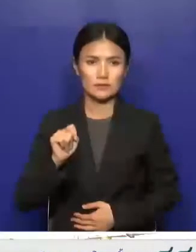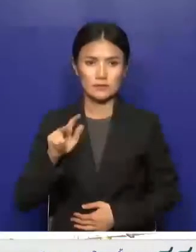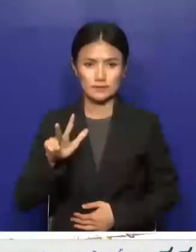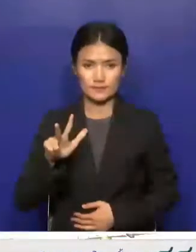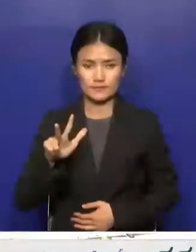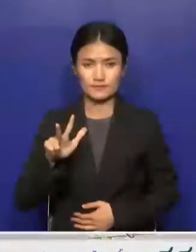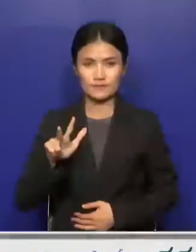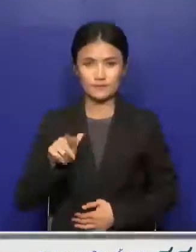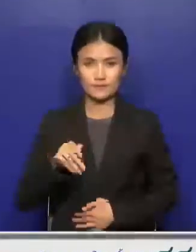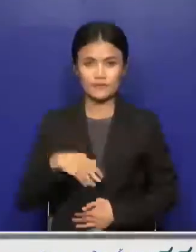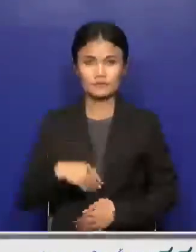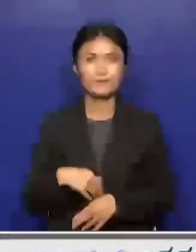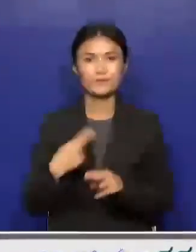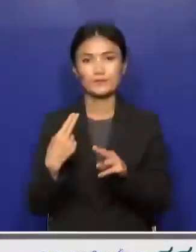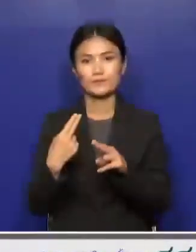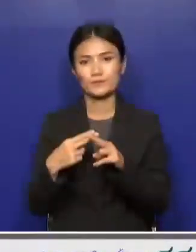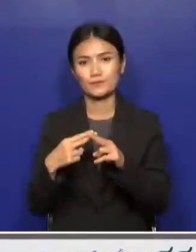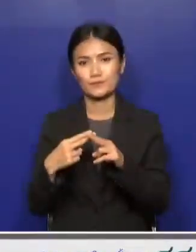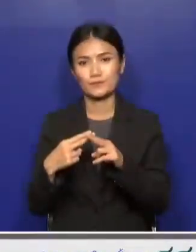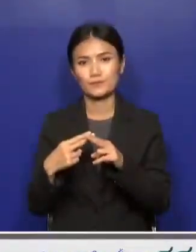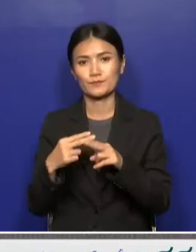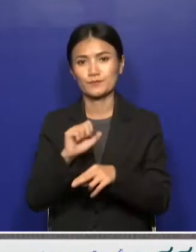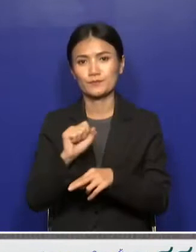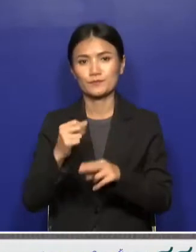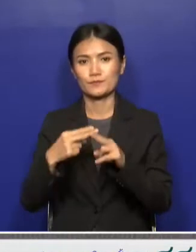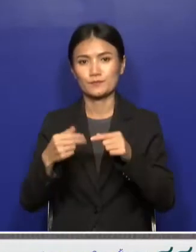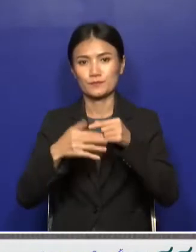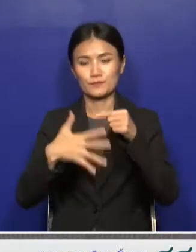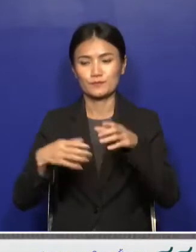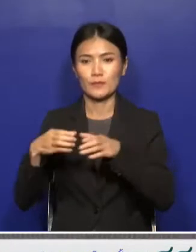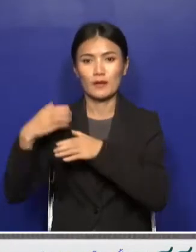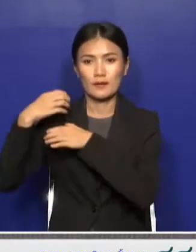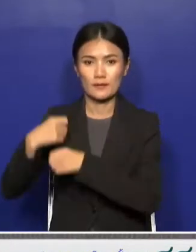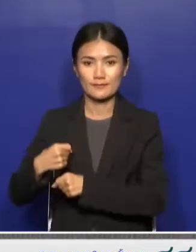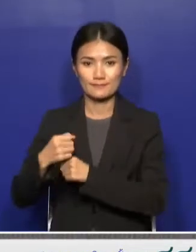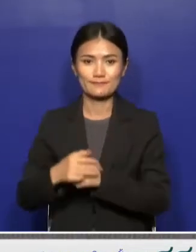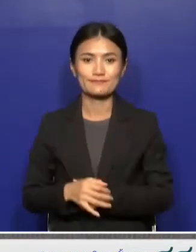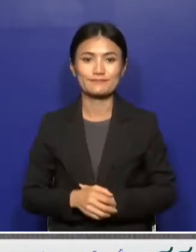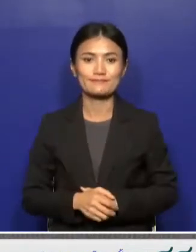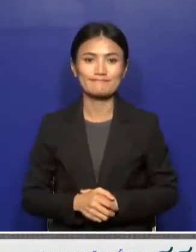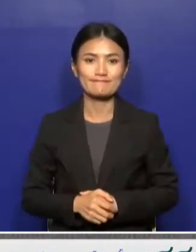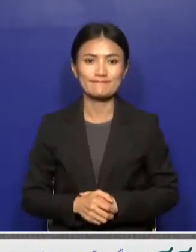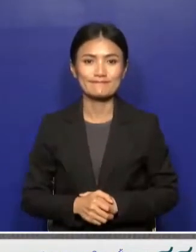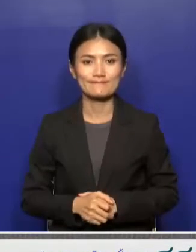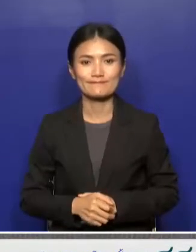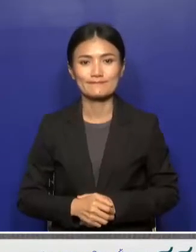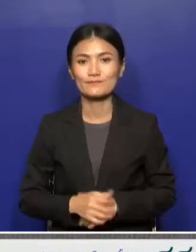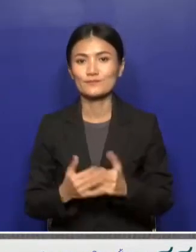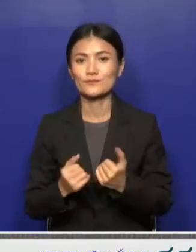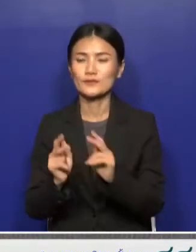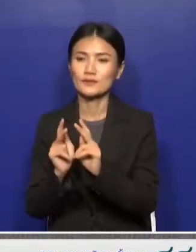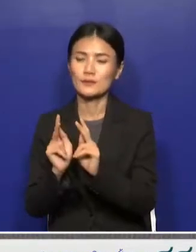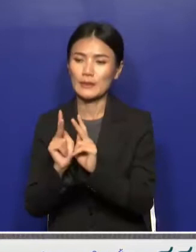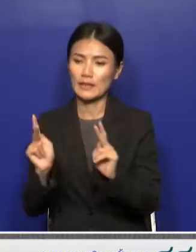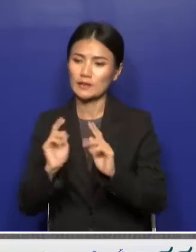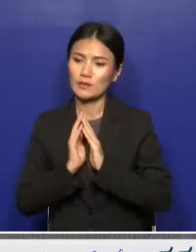ชื่อพรรคประชาธิปัตย์ก่อนอื่นก็ขอขอบคุณท่านกรรมาธิการนะครับที่ได้ศึกษาแล้วก็ทำรายง